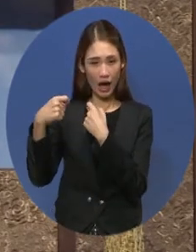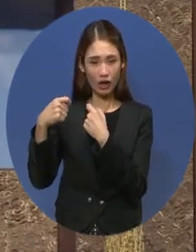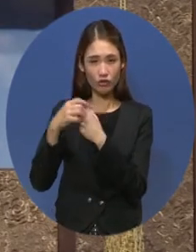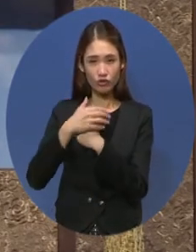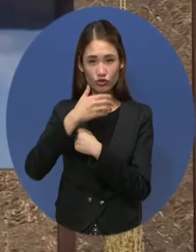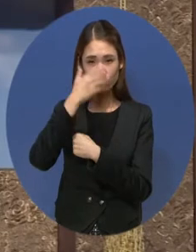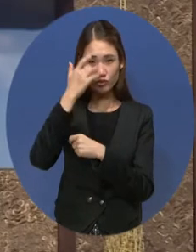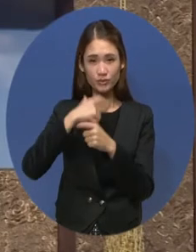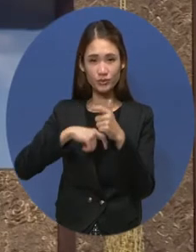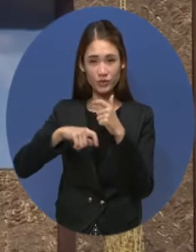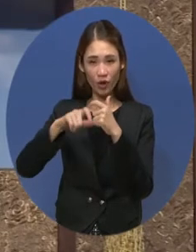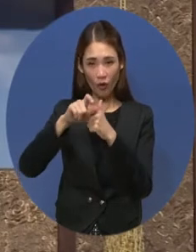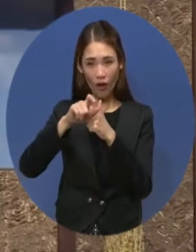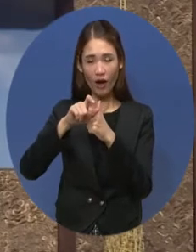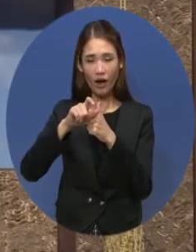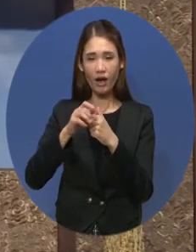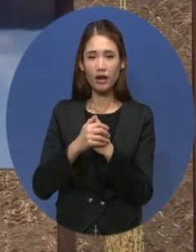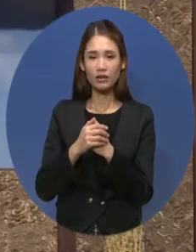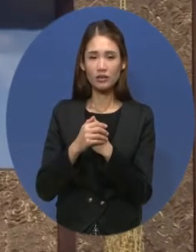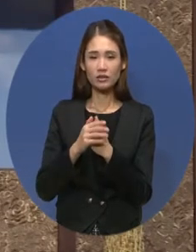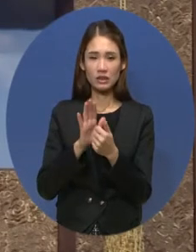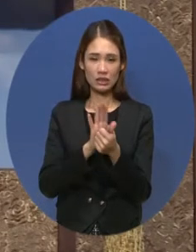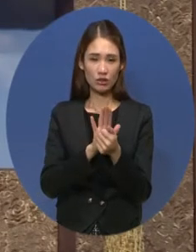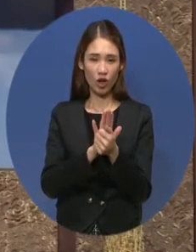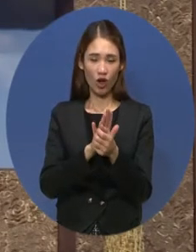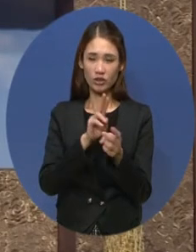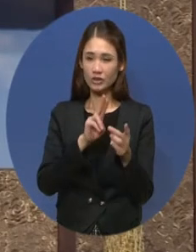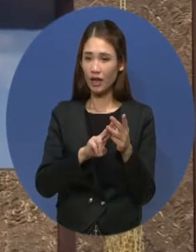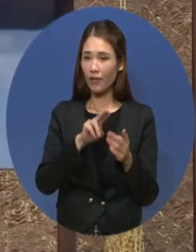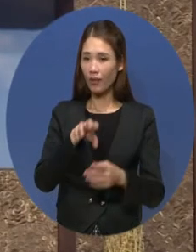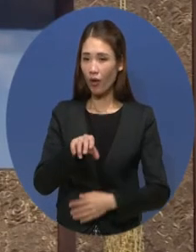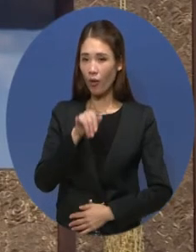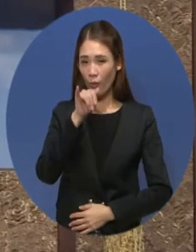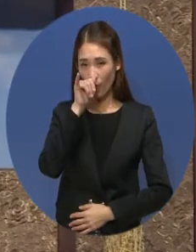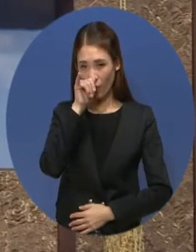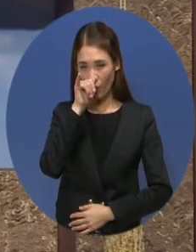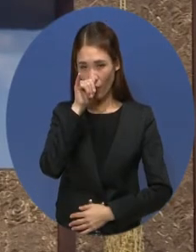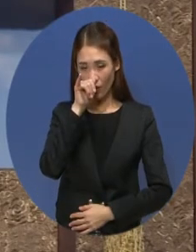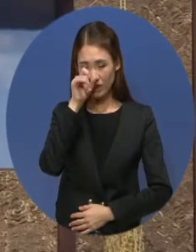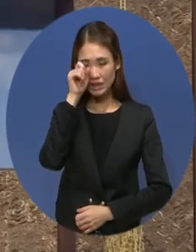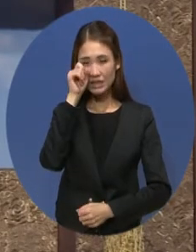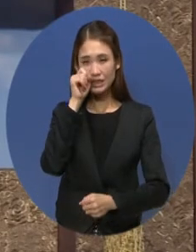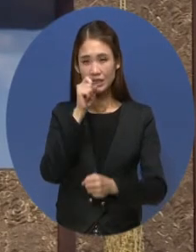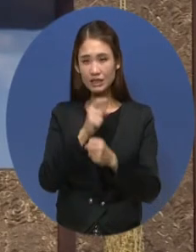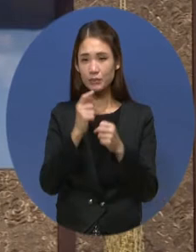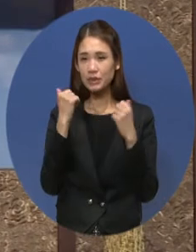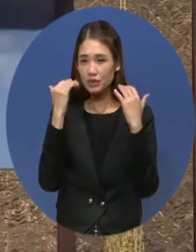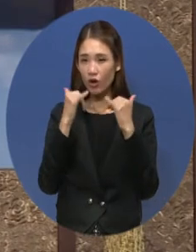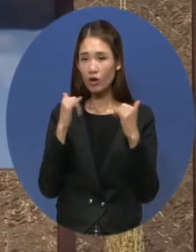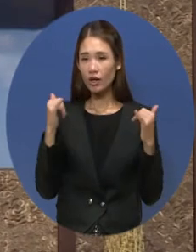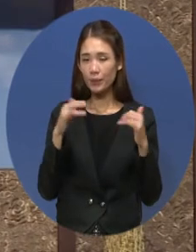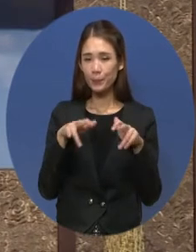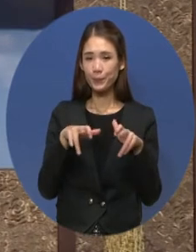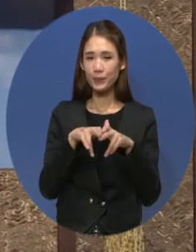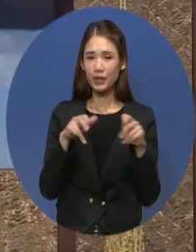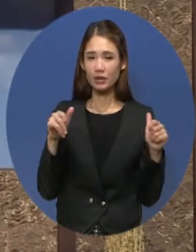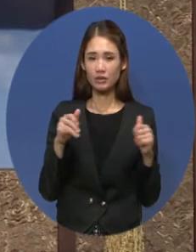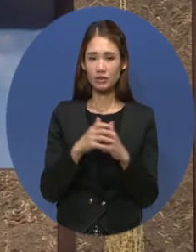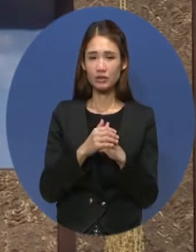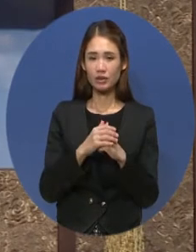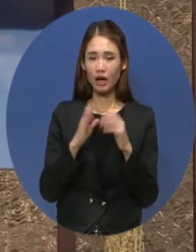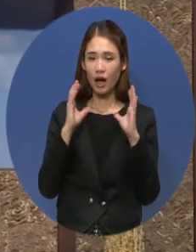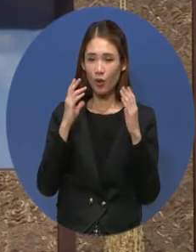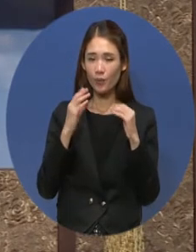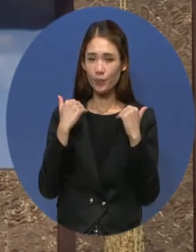꿈 + 지원센타 라는 곳이 있습니다 예 예 그래서 이제 그 이미 이제 성인 장애인 성인 발달장애인 들과